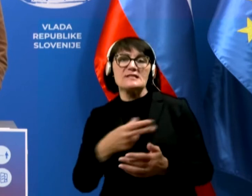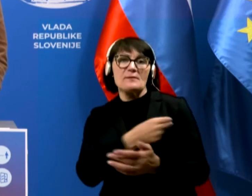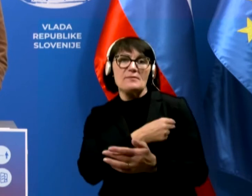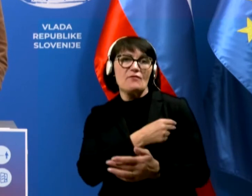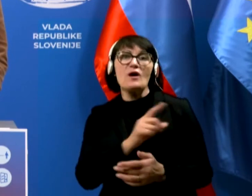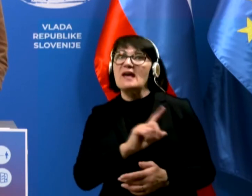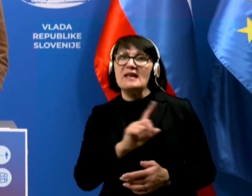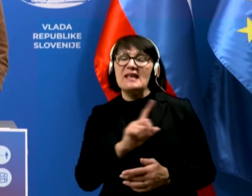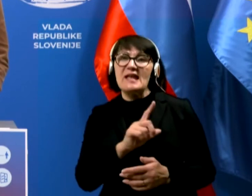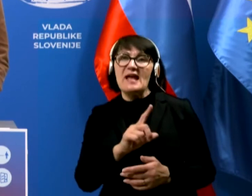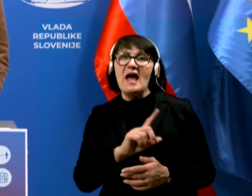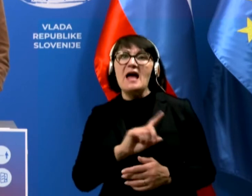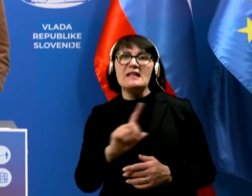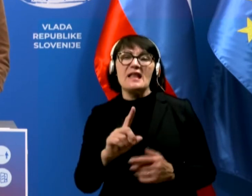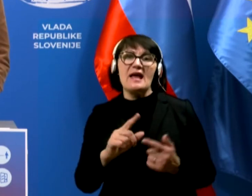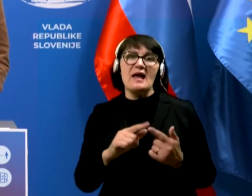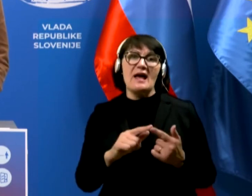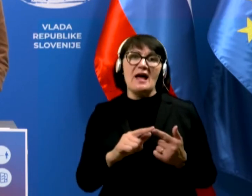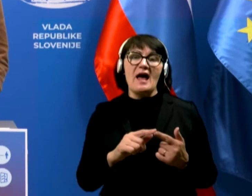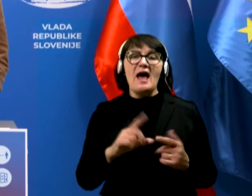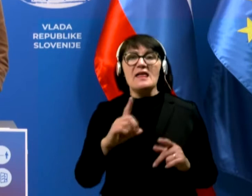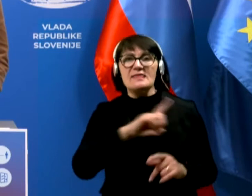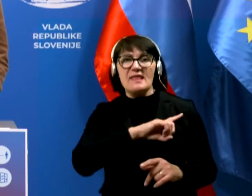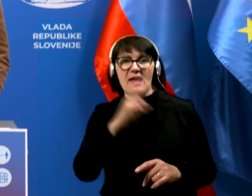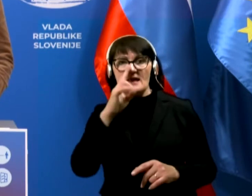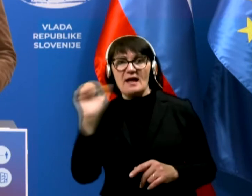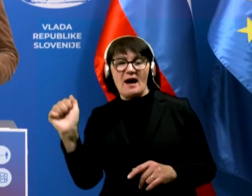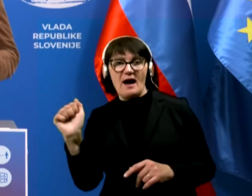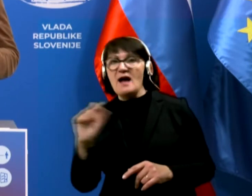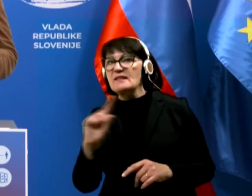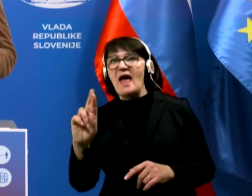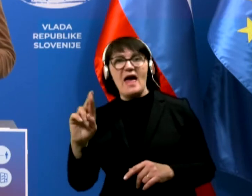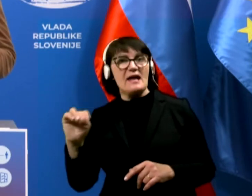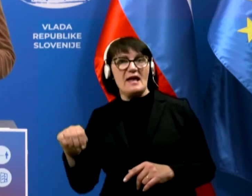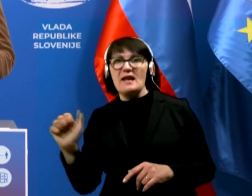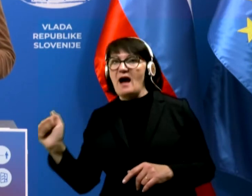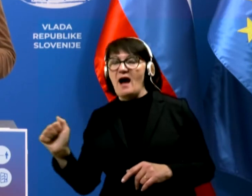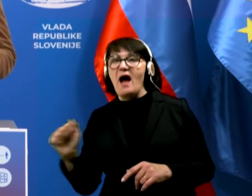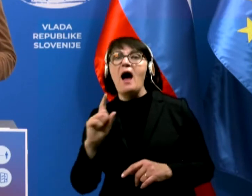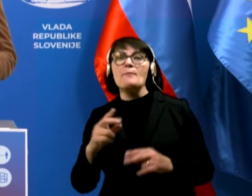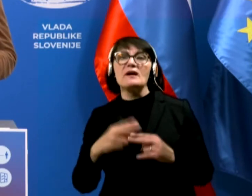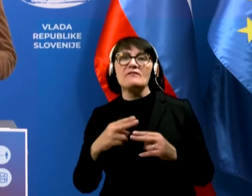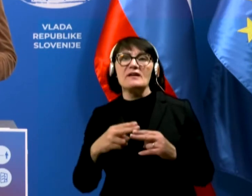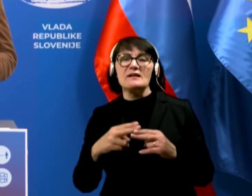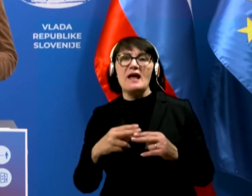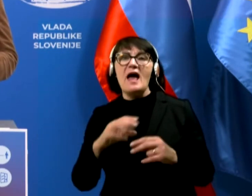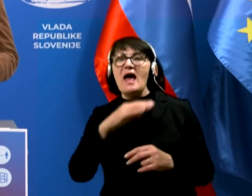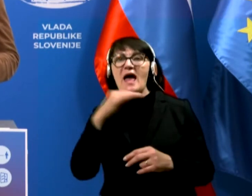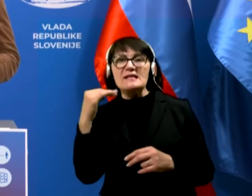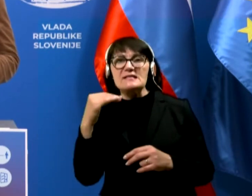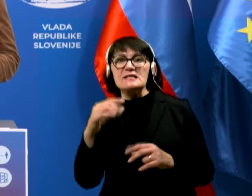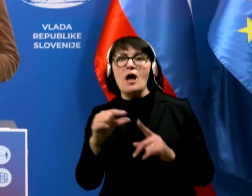kjer ni ne DNA, ne RNA kot genske informacije, ampak gre za virusni S-protein,